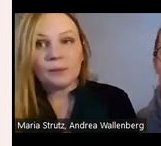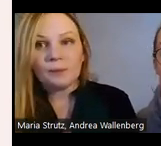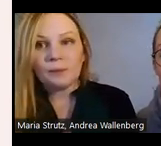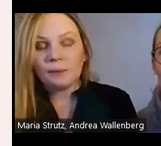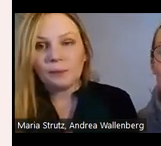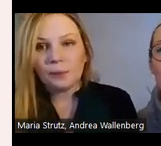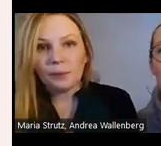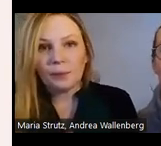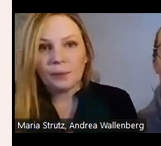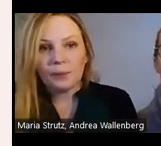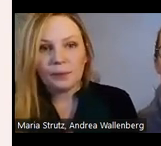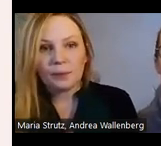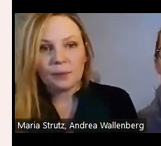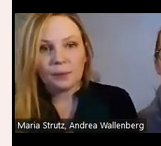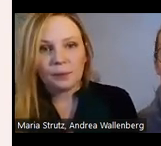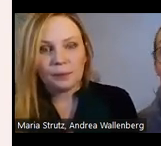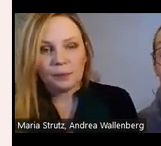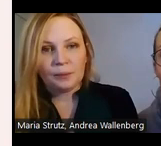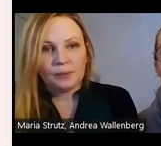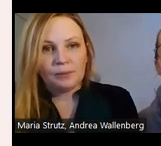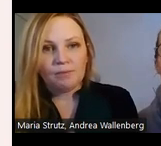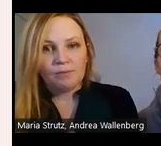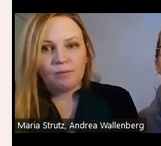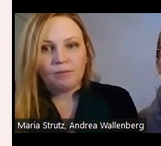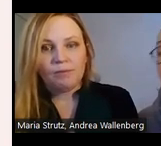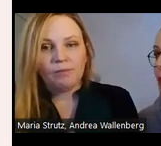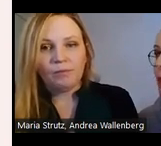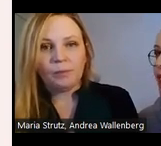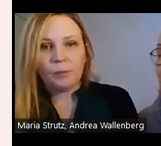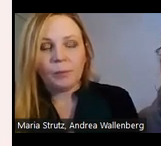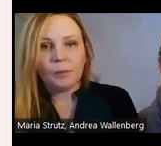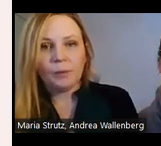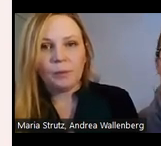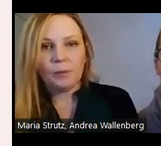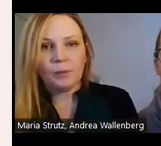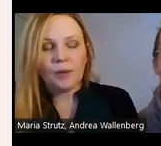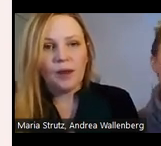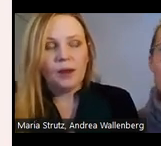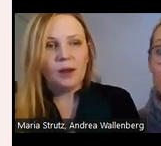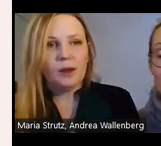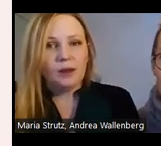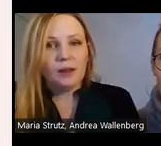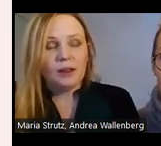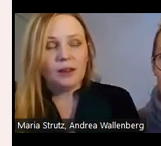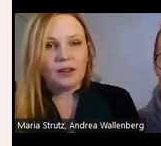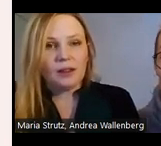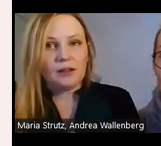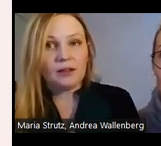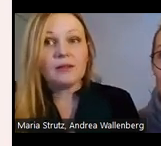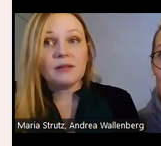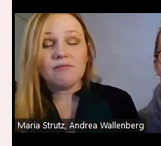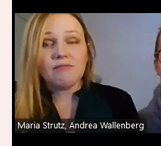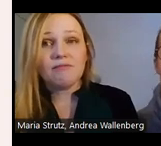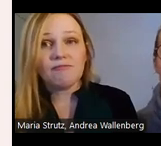att, i våran bok Småspråkarna, är just för att komma igång med samspel tillsammans med det lilla barnet. Även fast man inte får så